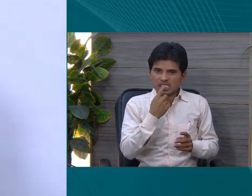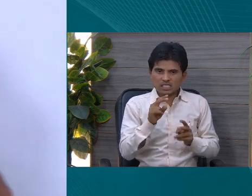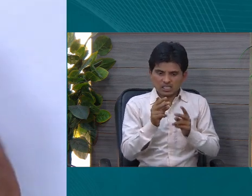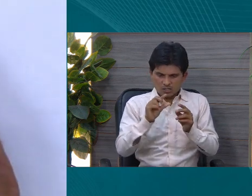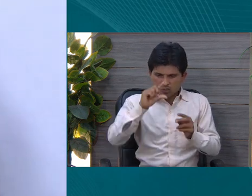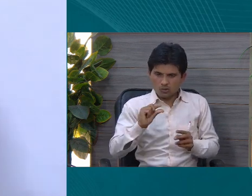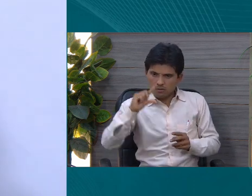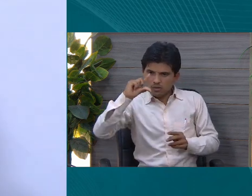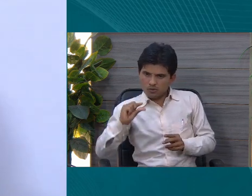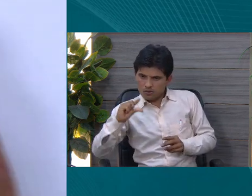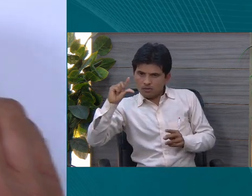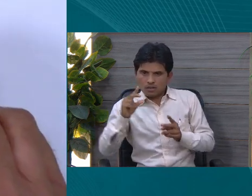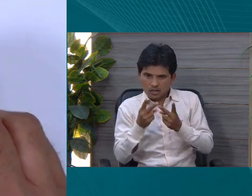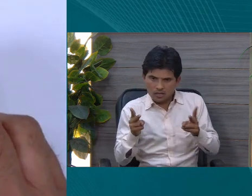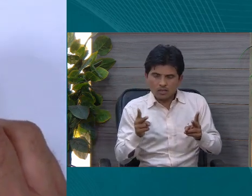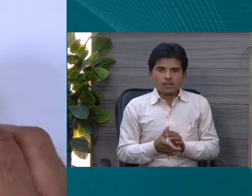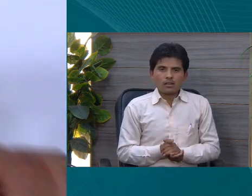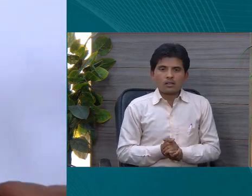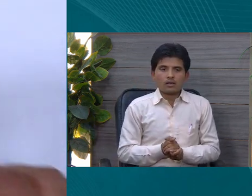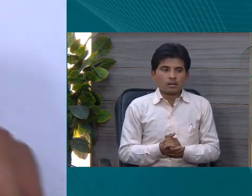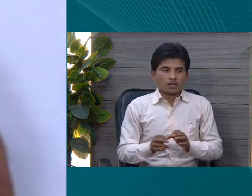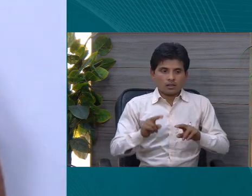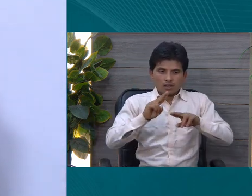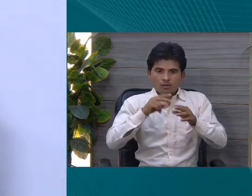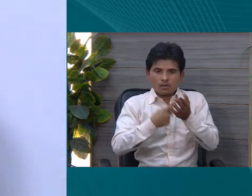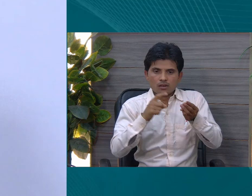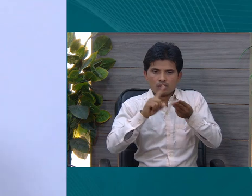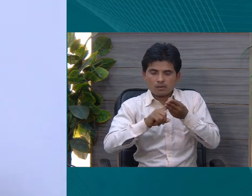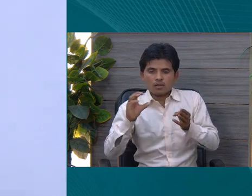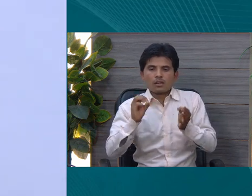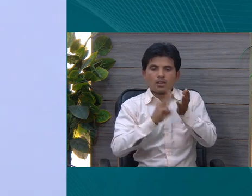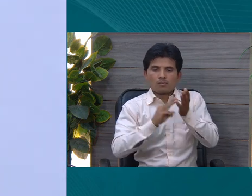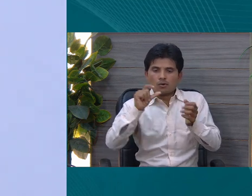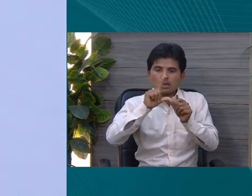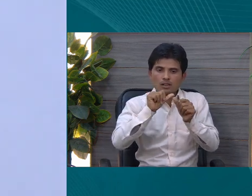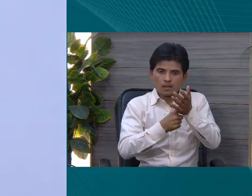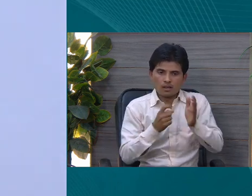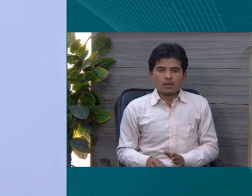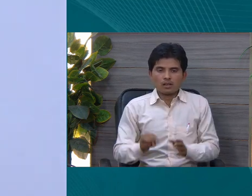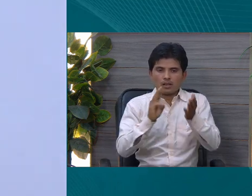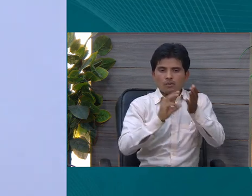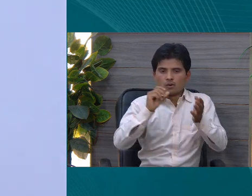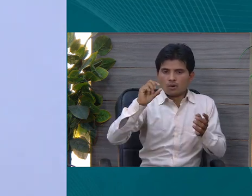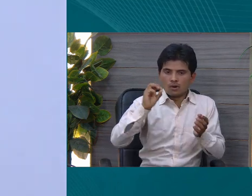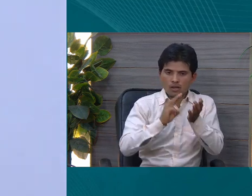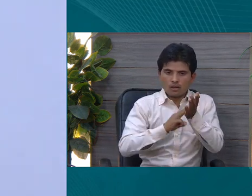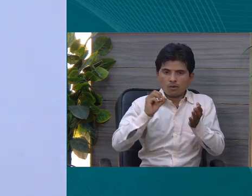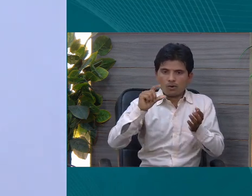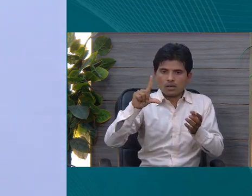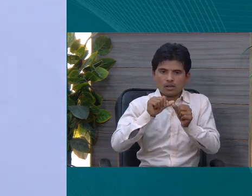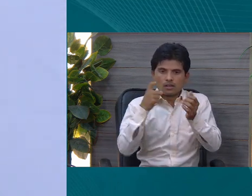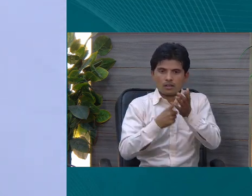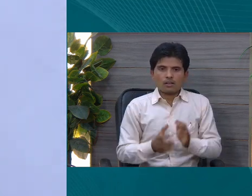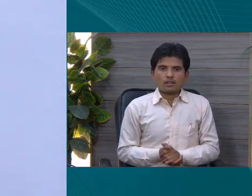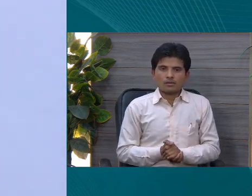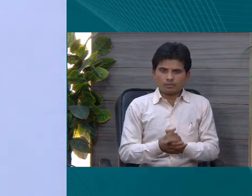यह माप प्रीमोलर है और यह हमारा मोलर दांत है तो बच्चे इसको हाथ में लेकर एक्सप्लोरर करें देखें कि